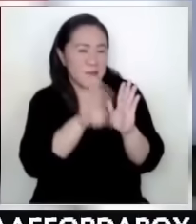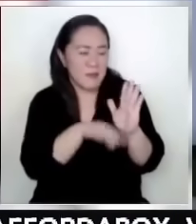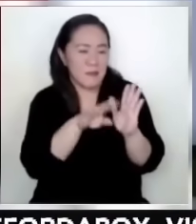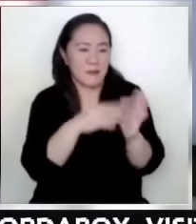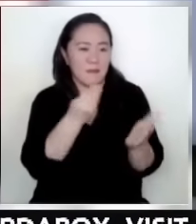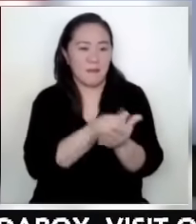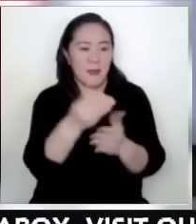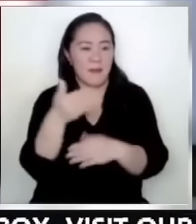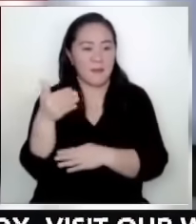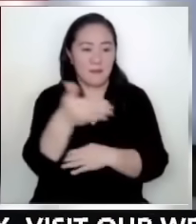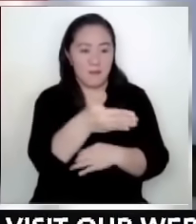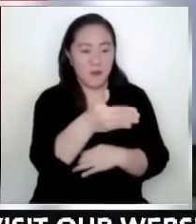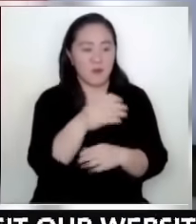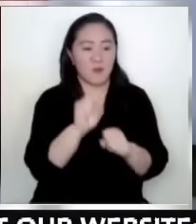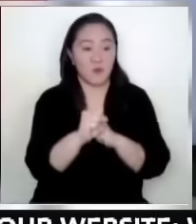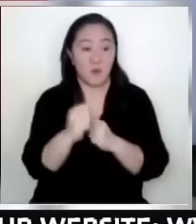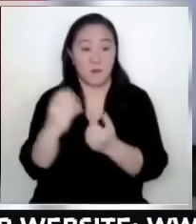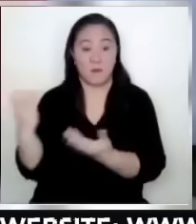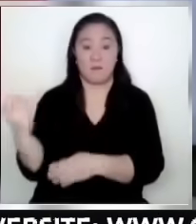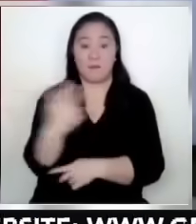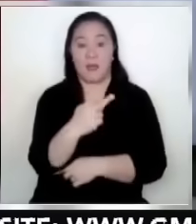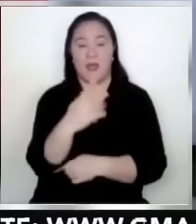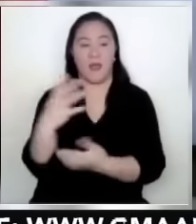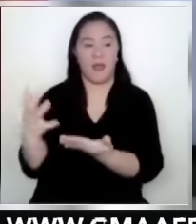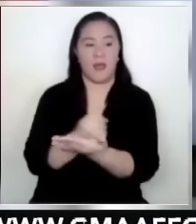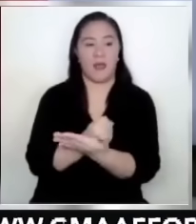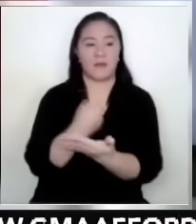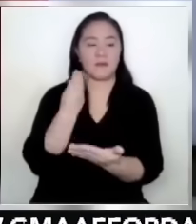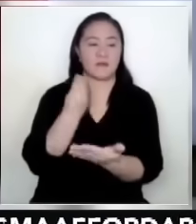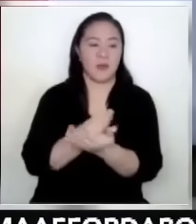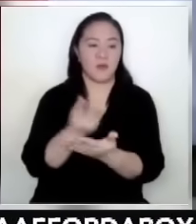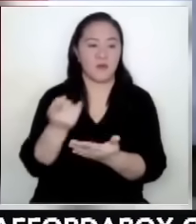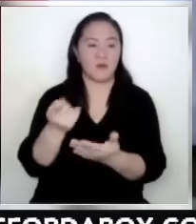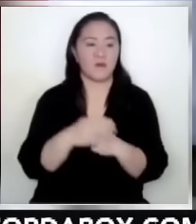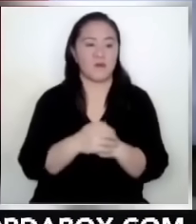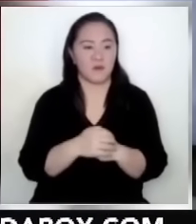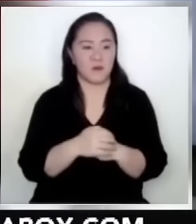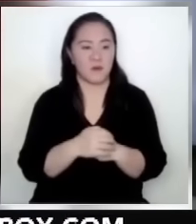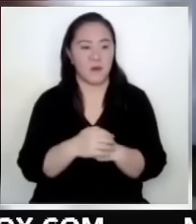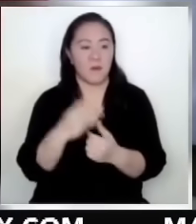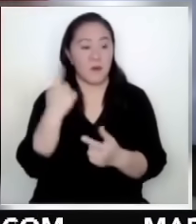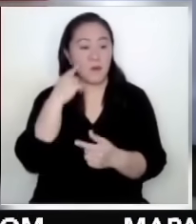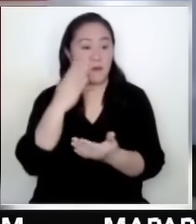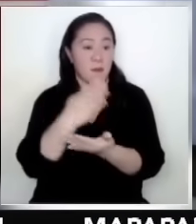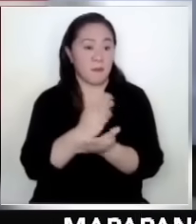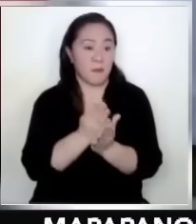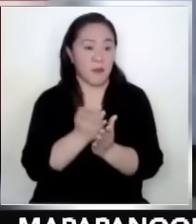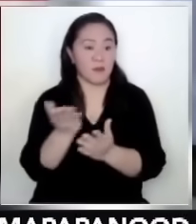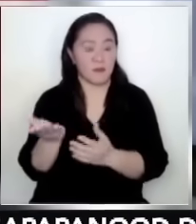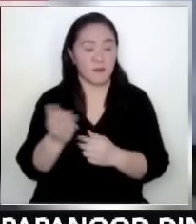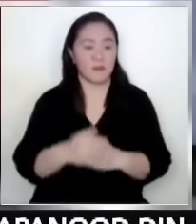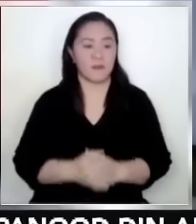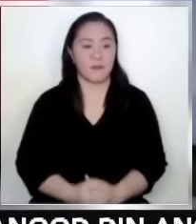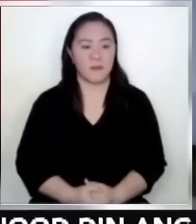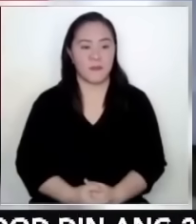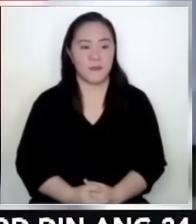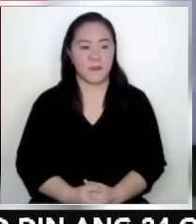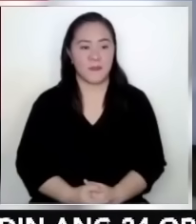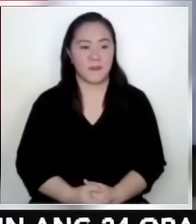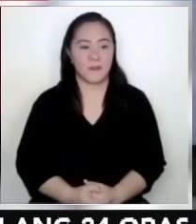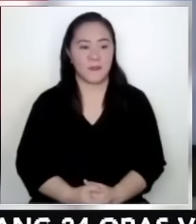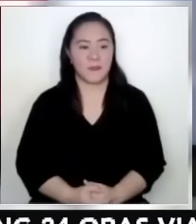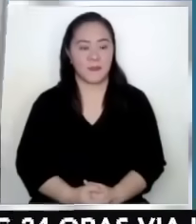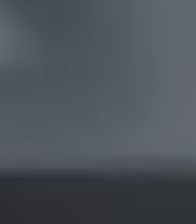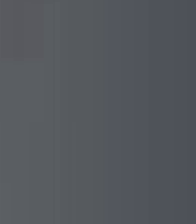ang pagbawi sa kanilang puhunan kaya may tulong ang Bureau of Fisheries and Aquatic Resources. Alamin sa pagtutok ni Rafi